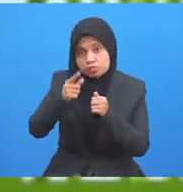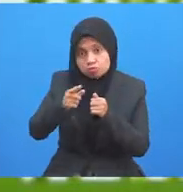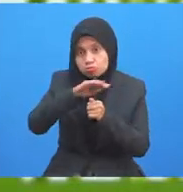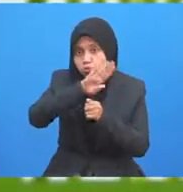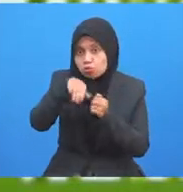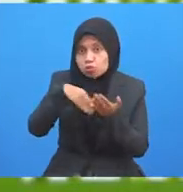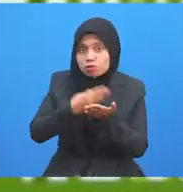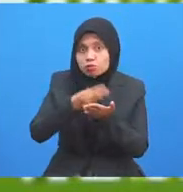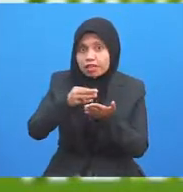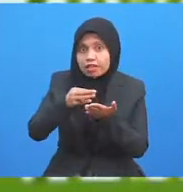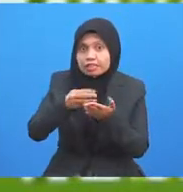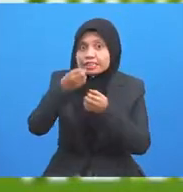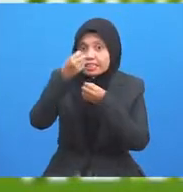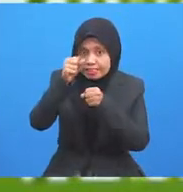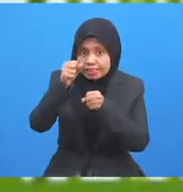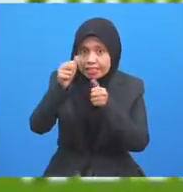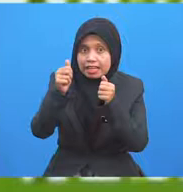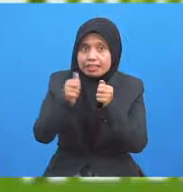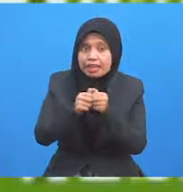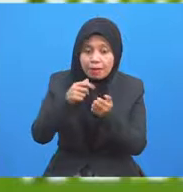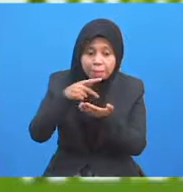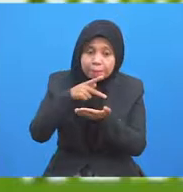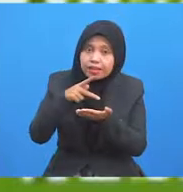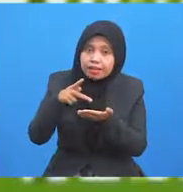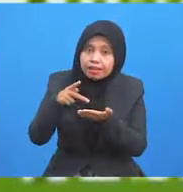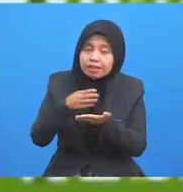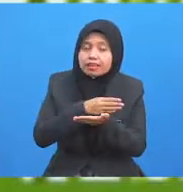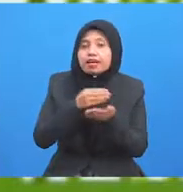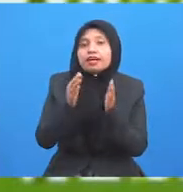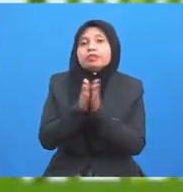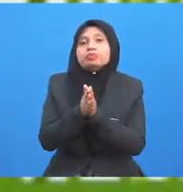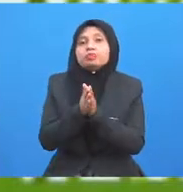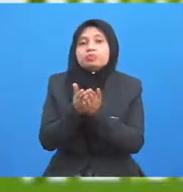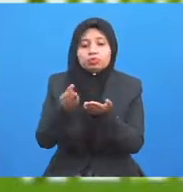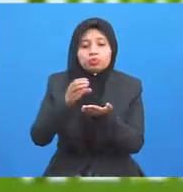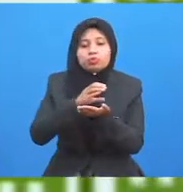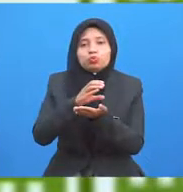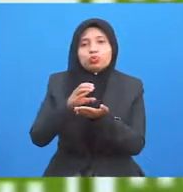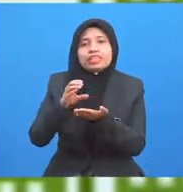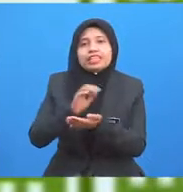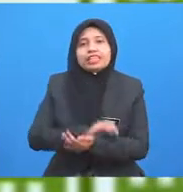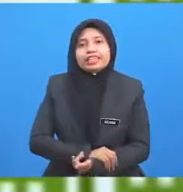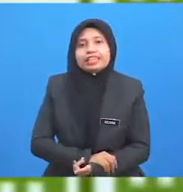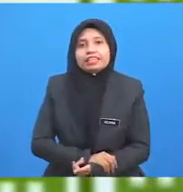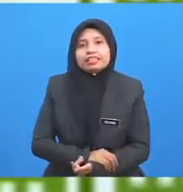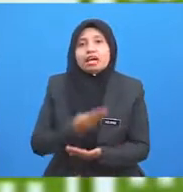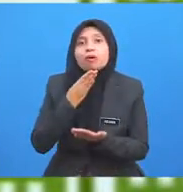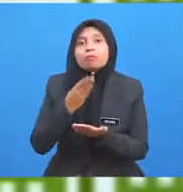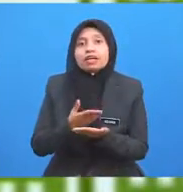semua murid agar bersedia dengan pen dan buku catatan.